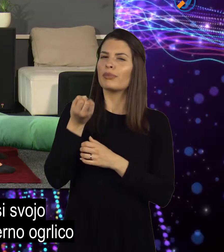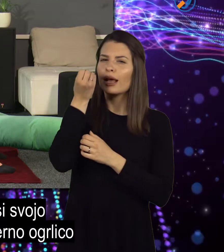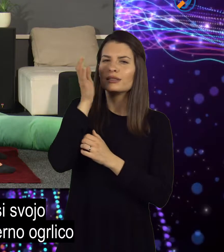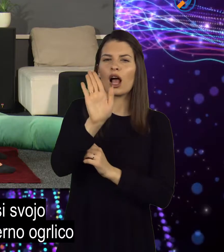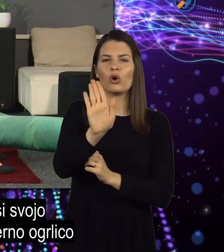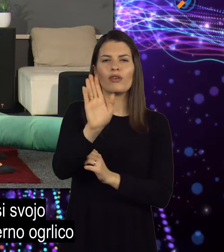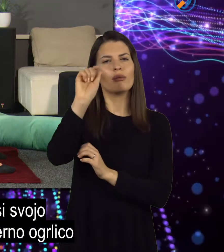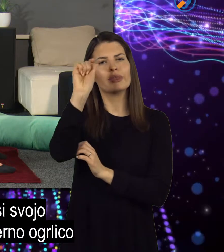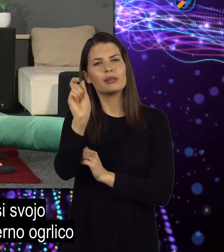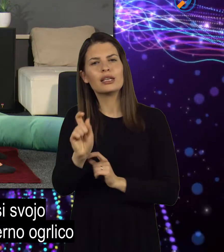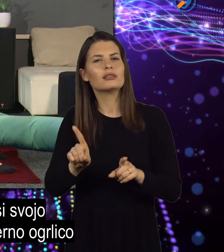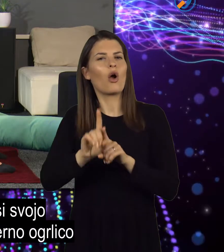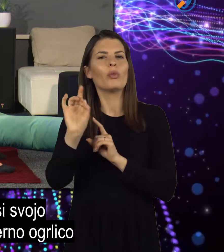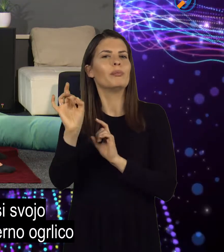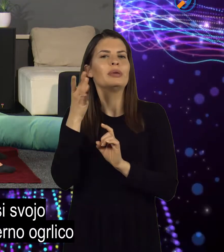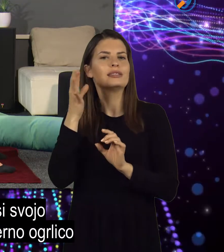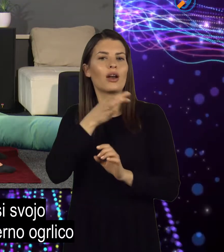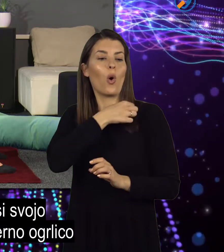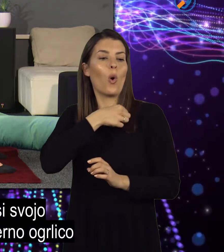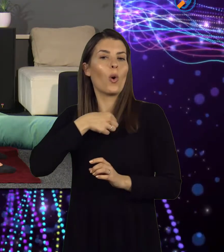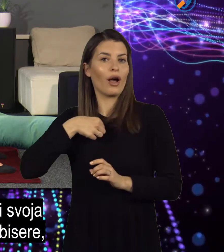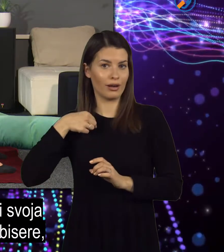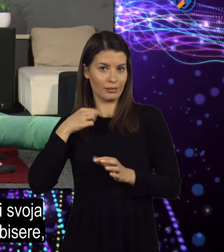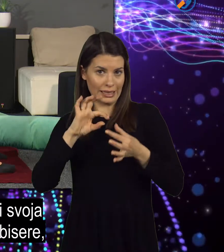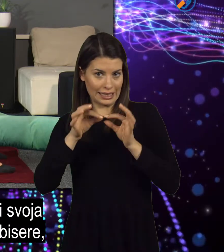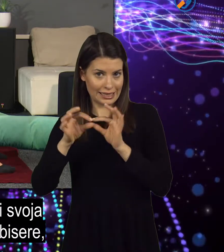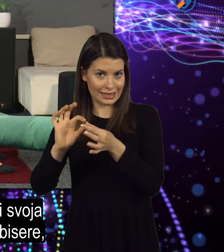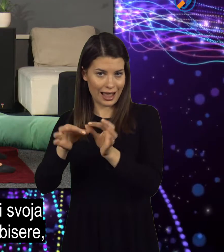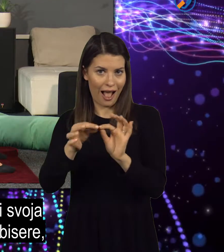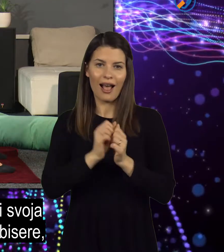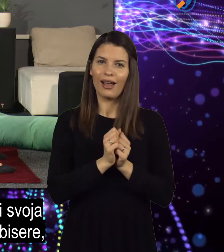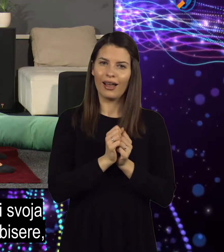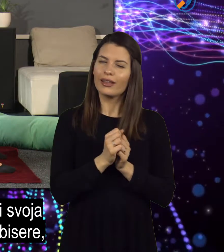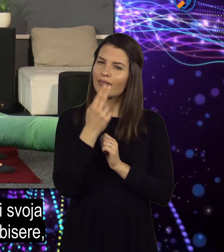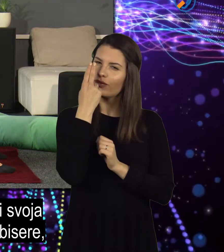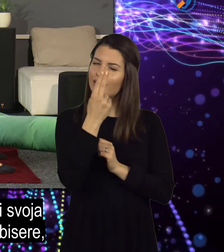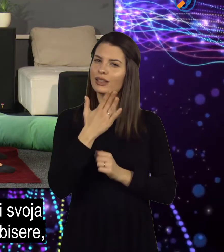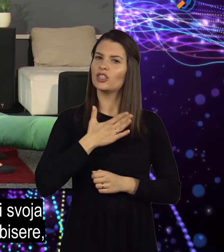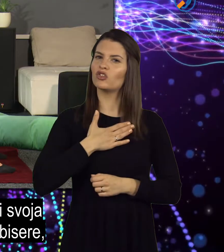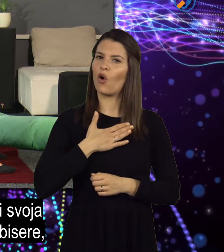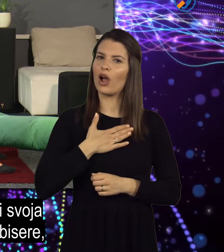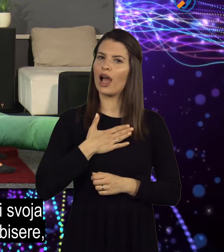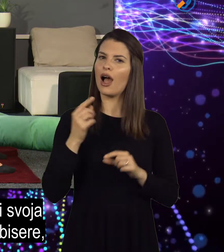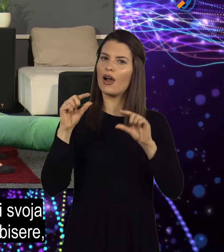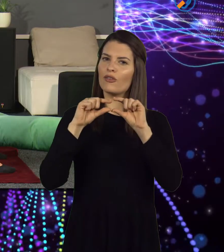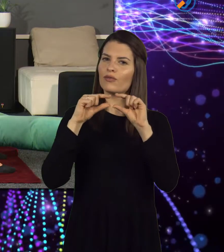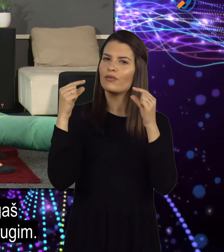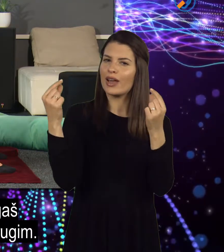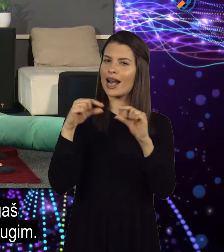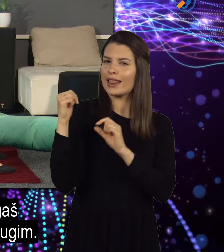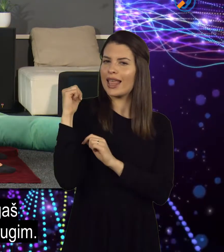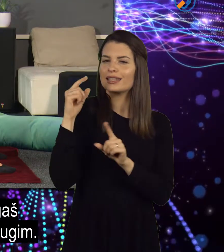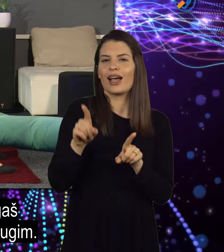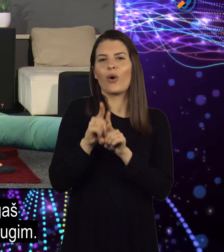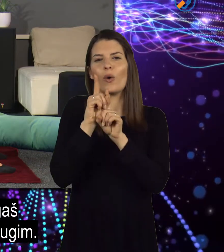Predstavljaj si svojo hrbtenico kot biserno ogrlico in res osmisli svoja vretenca kot bisere,